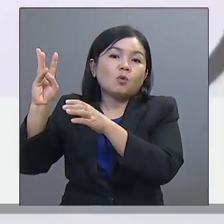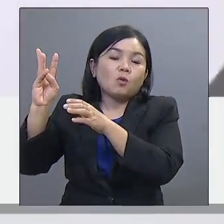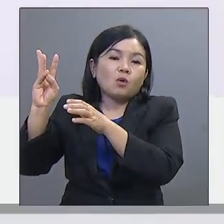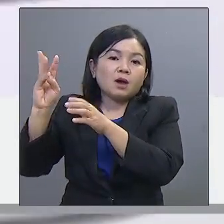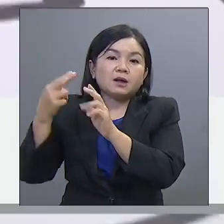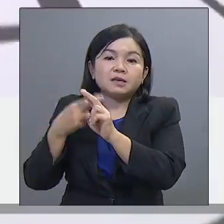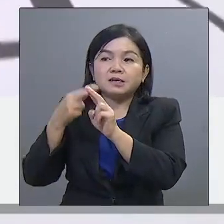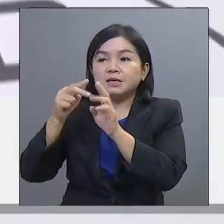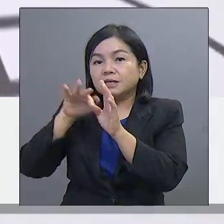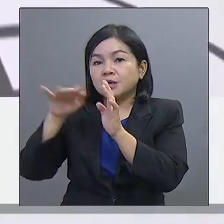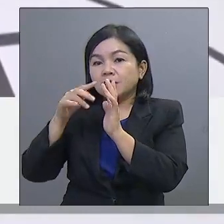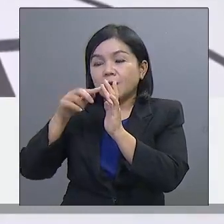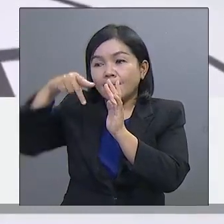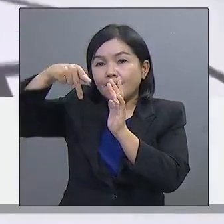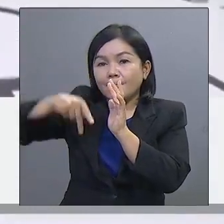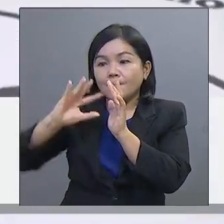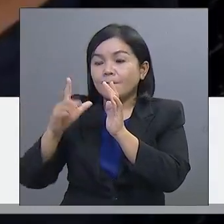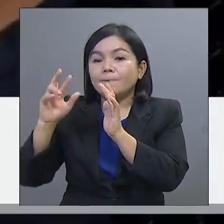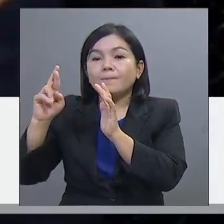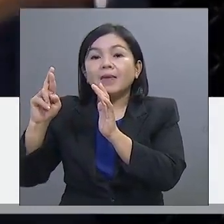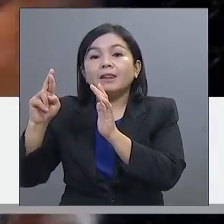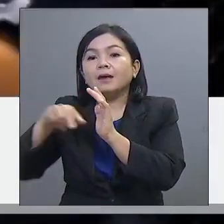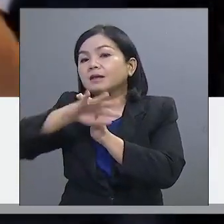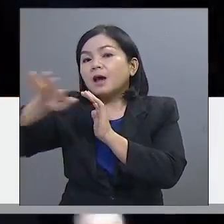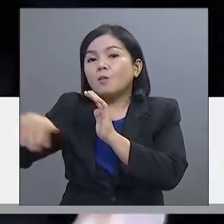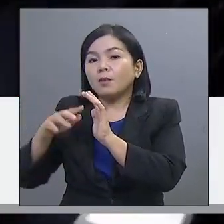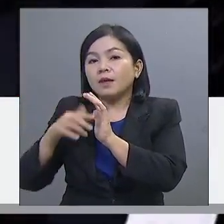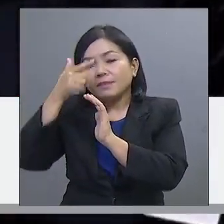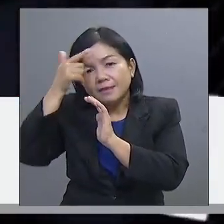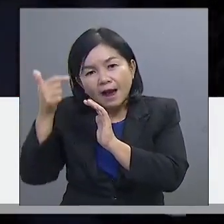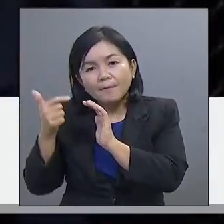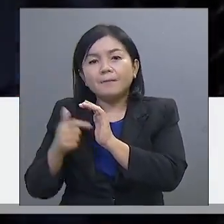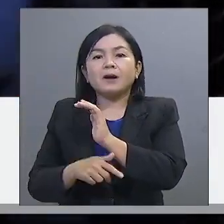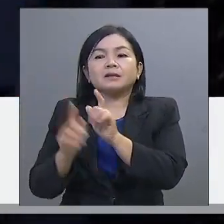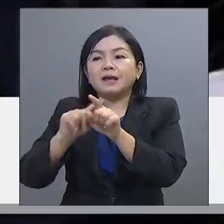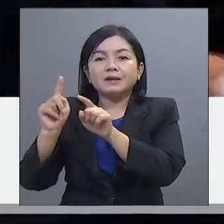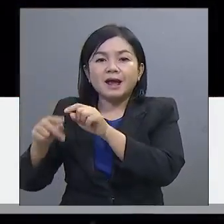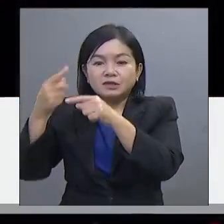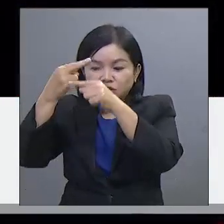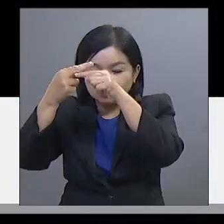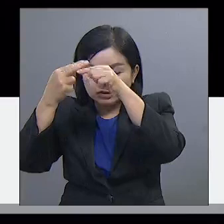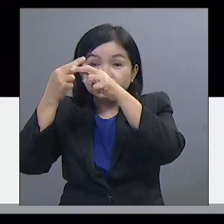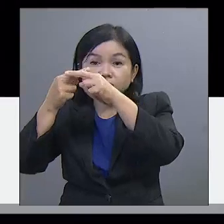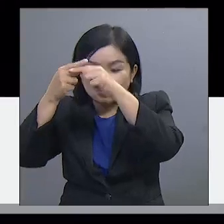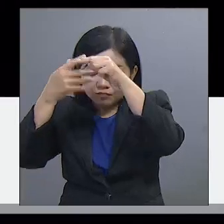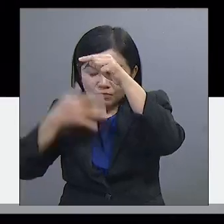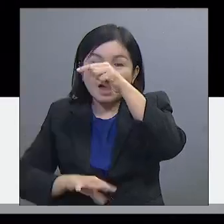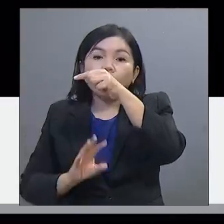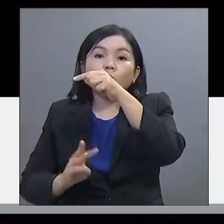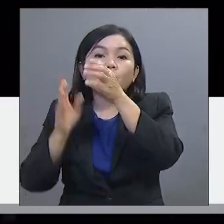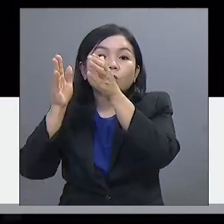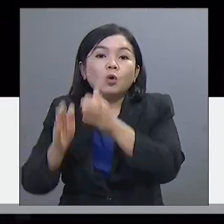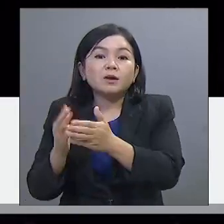ชรยินดีอะคาเดมี่กัปตันเพชรยินดีอะคาเดมี่เพชรดำเพชรยินดีอะคาเดมี่มงคลเพชรเพชรยินดีอะคาเด